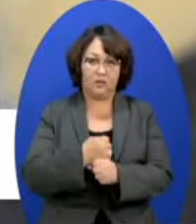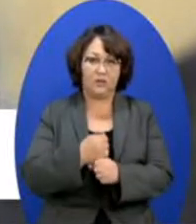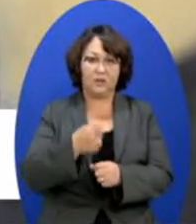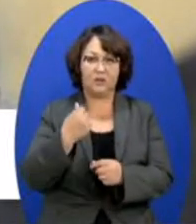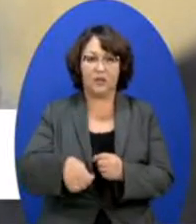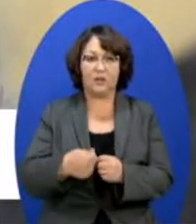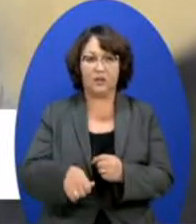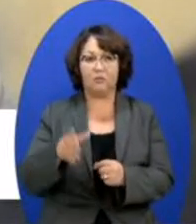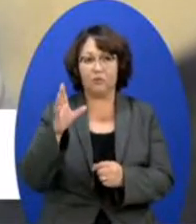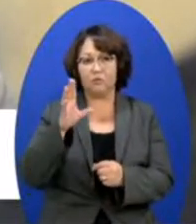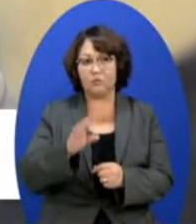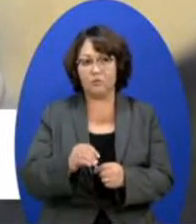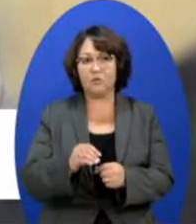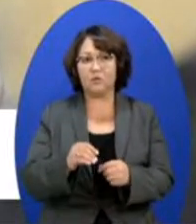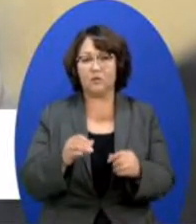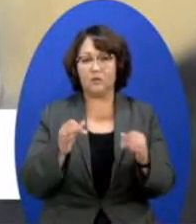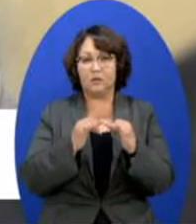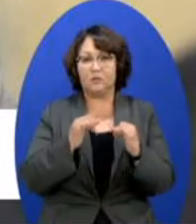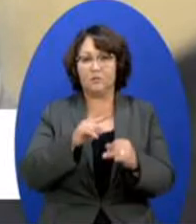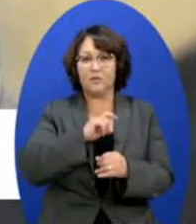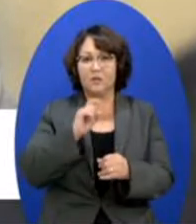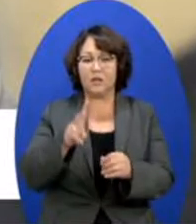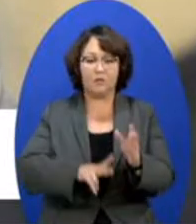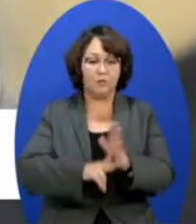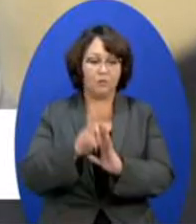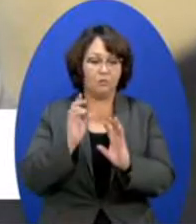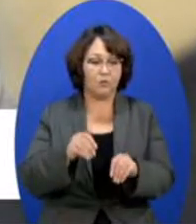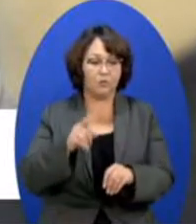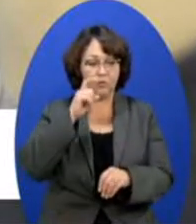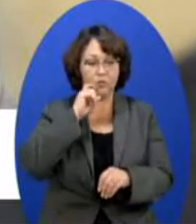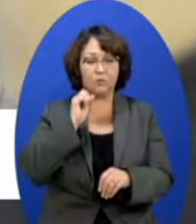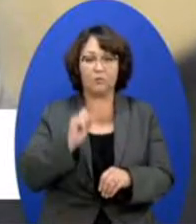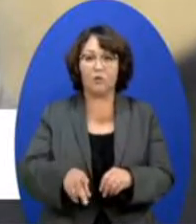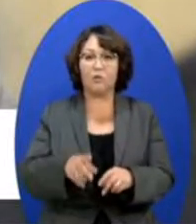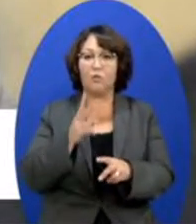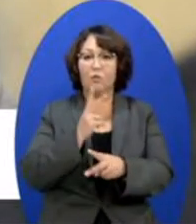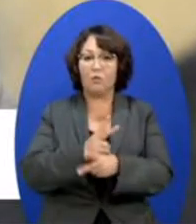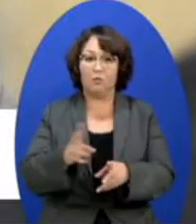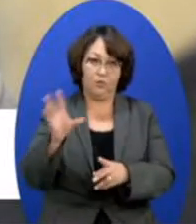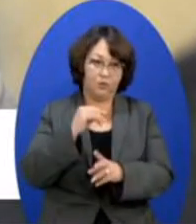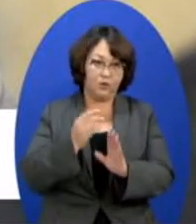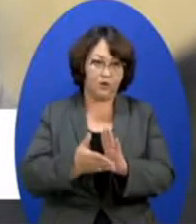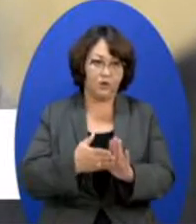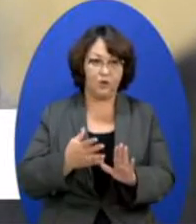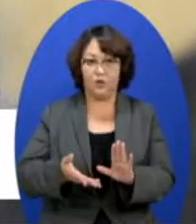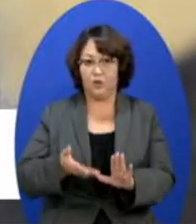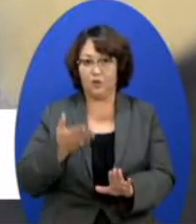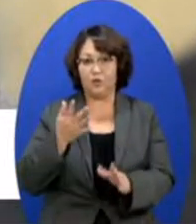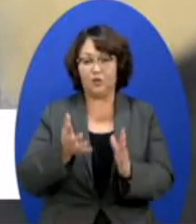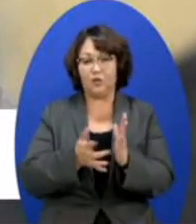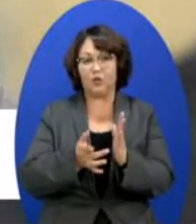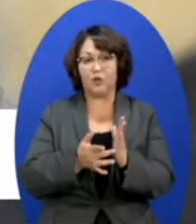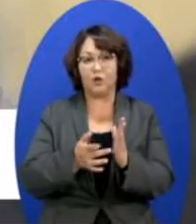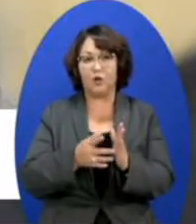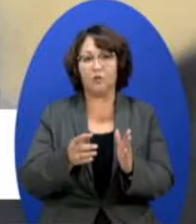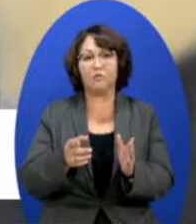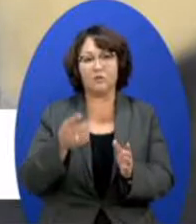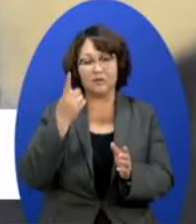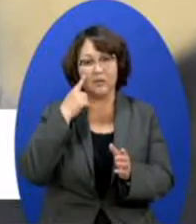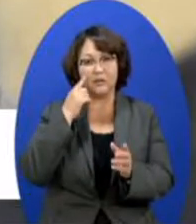ажиллагааны зардлыг бууруулаад цахим зээлийг бий болгоё гэх юм бол хуулиудыг энэ шин технологийн бүтээгдэхүүнүүд